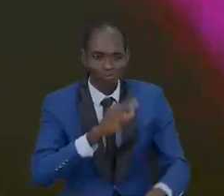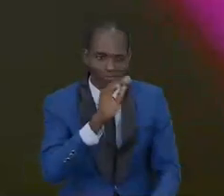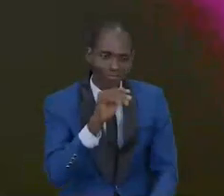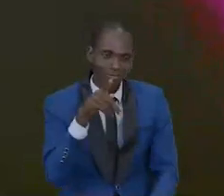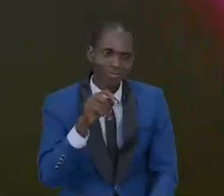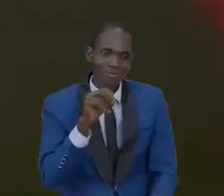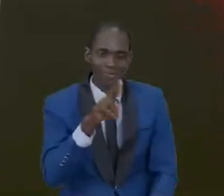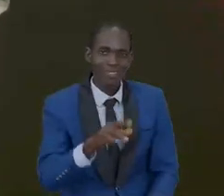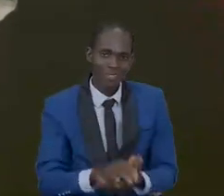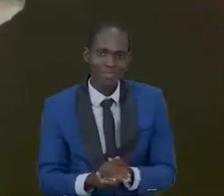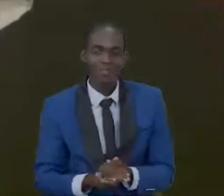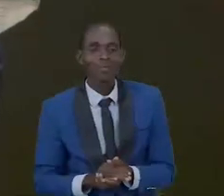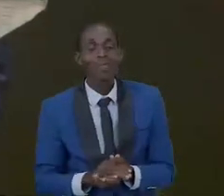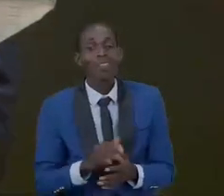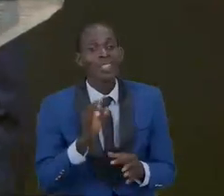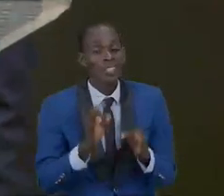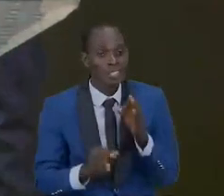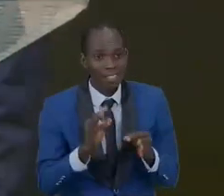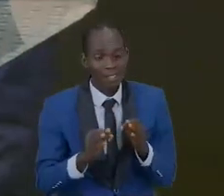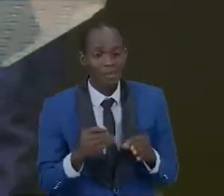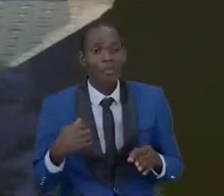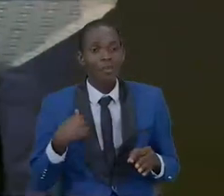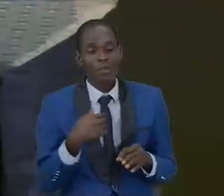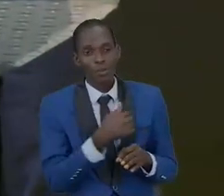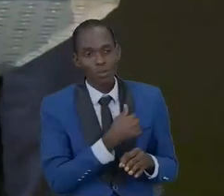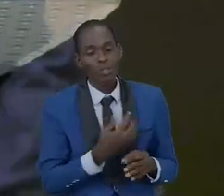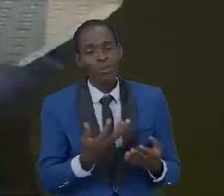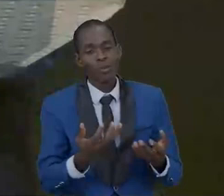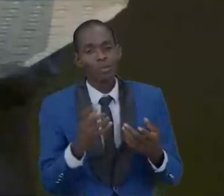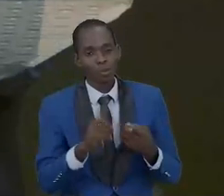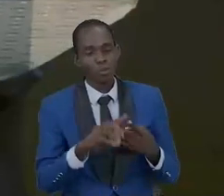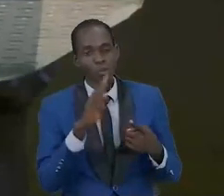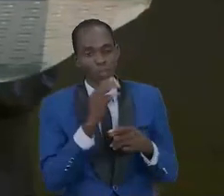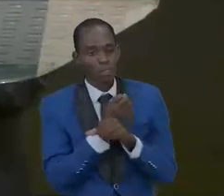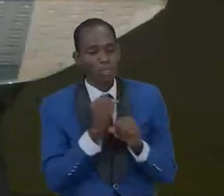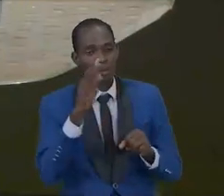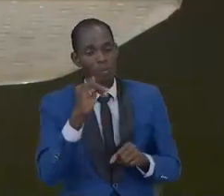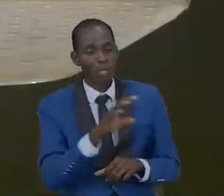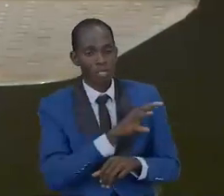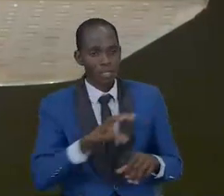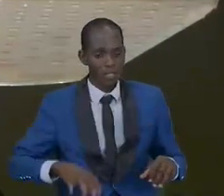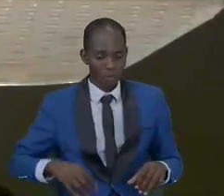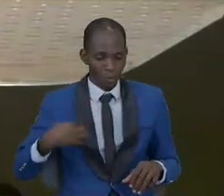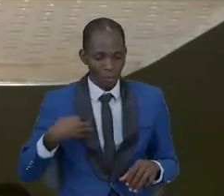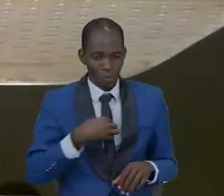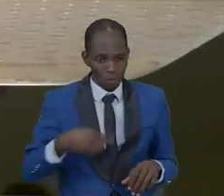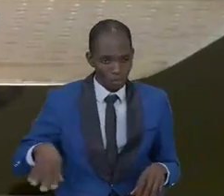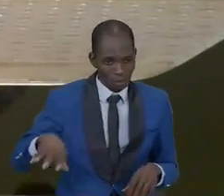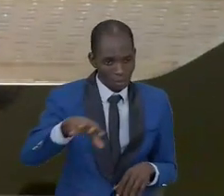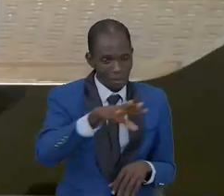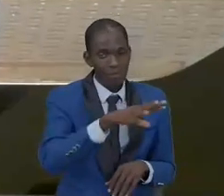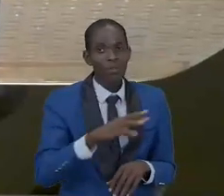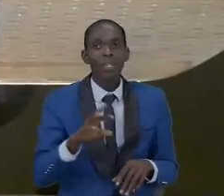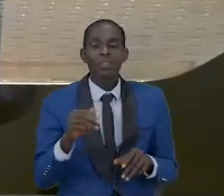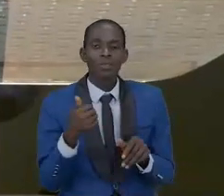si pendant que nous cherchons si nous cherchons mais tandis que nous cherchons être justifié par Christ